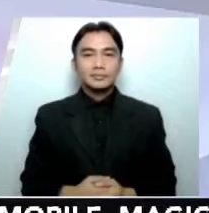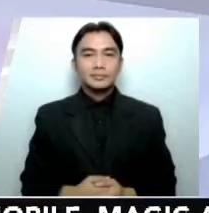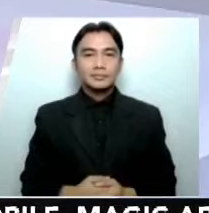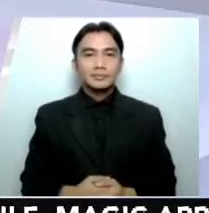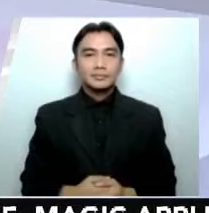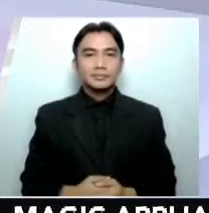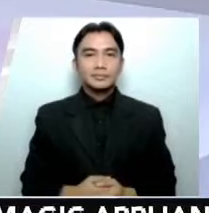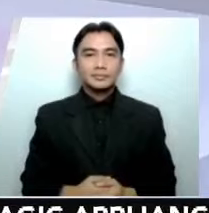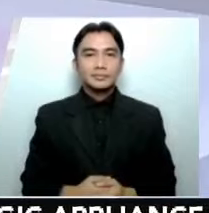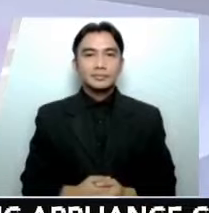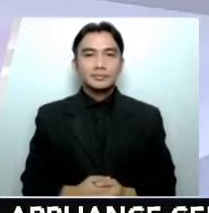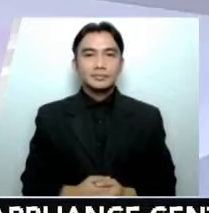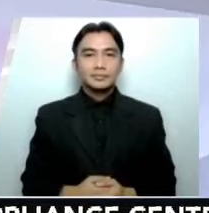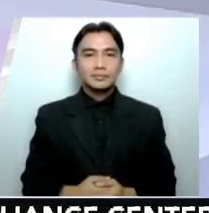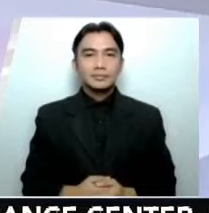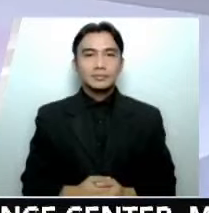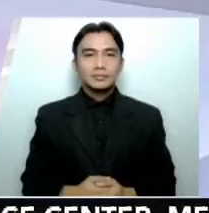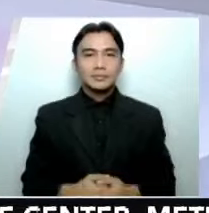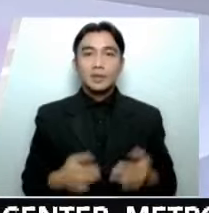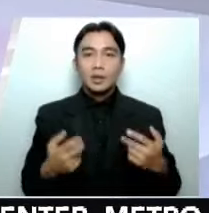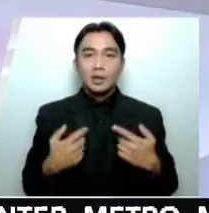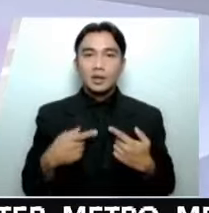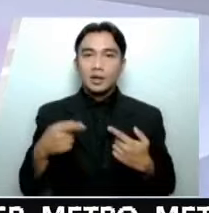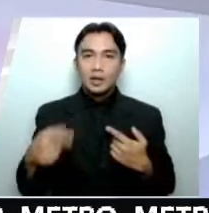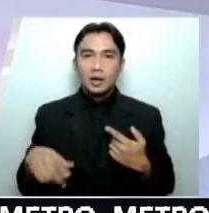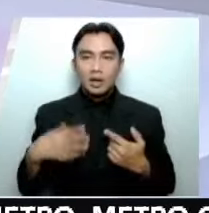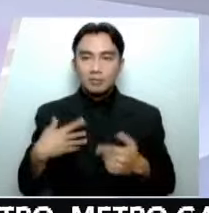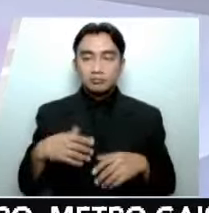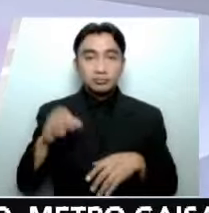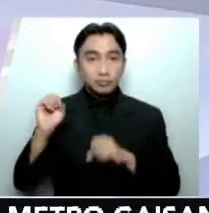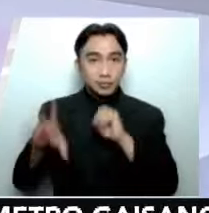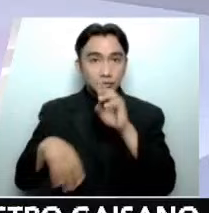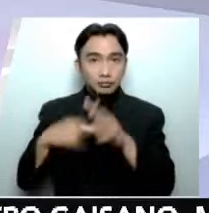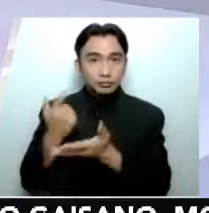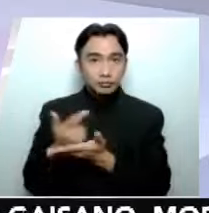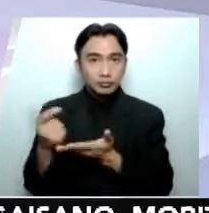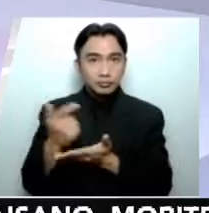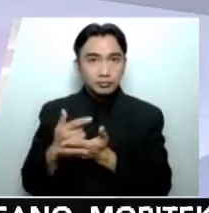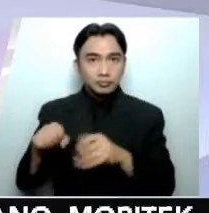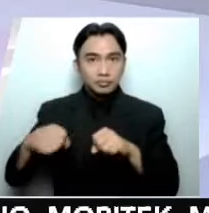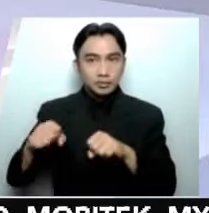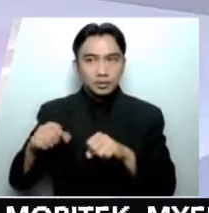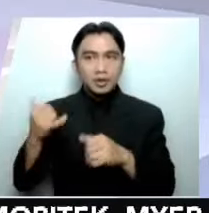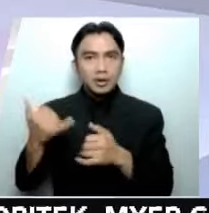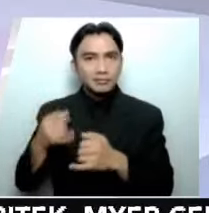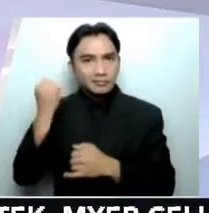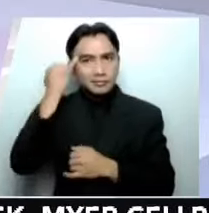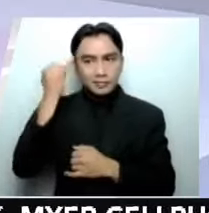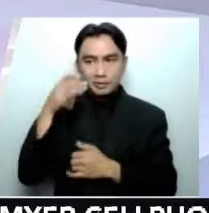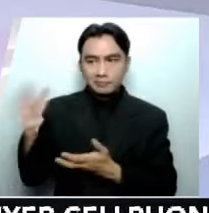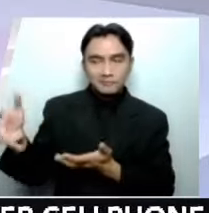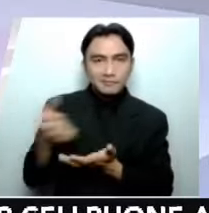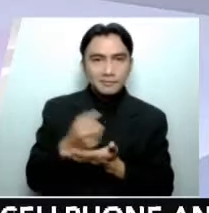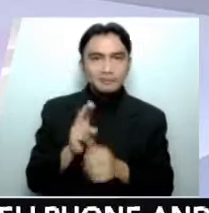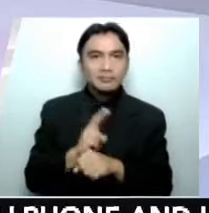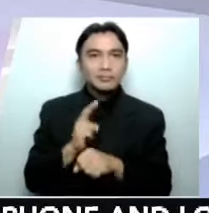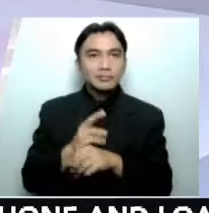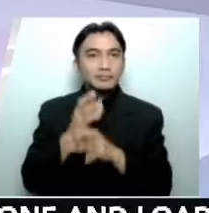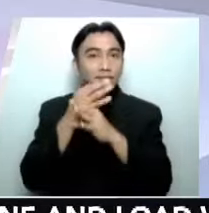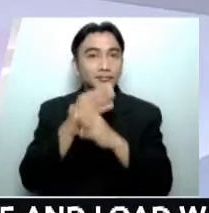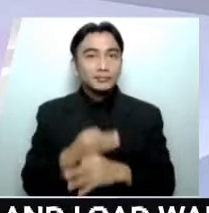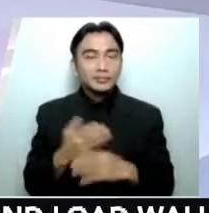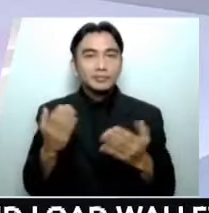From motor parts to metal art. Naging inspirasyon ng isang artist ng kanyang hilig sa motorsiklo para makalikha ng